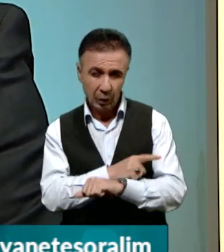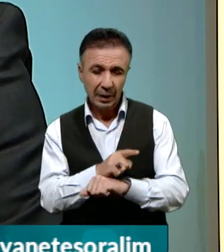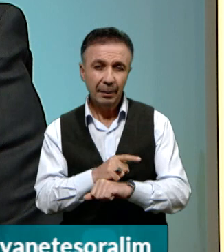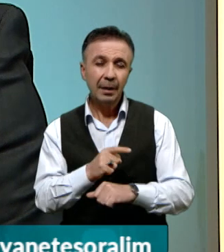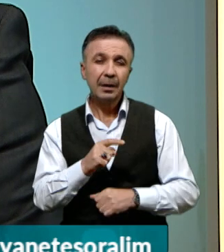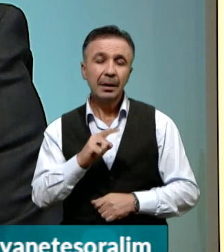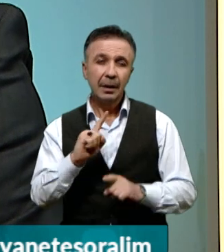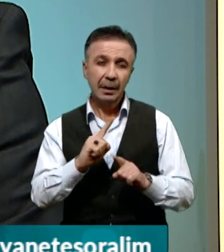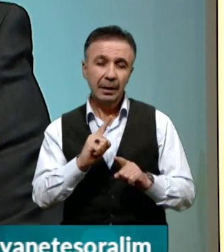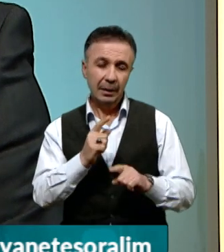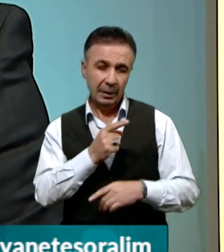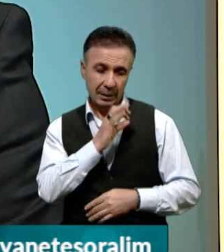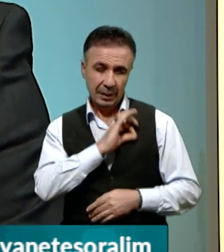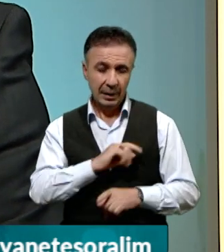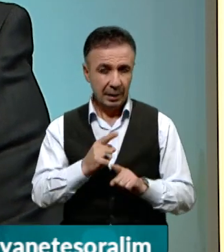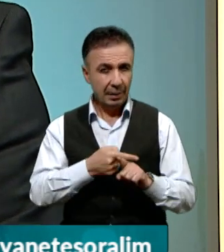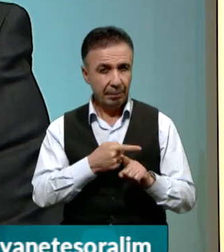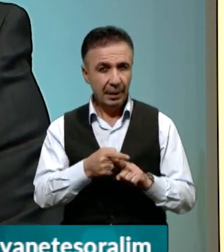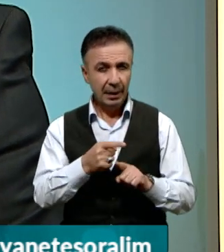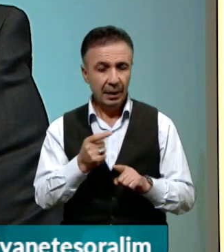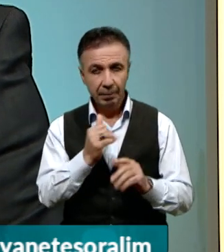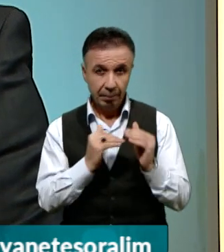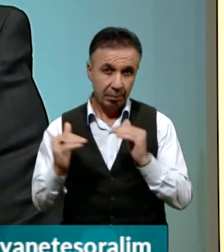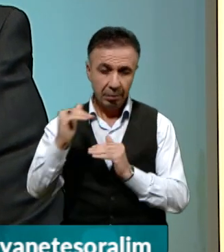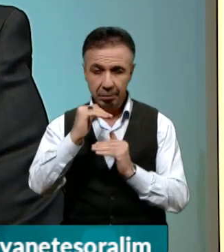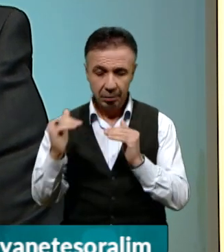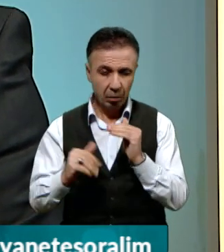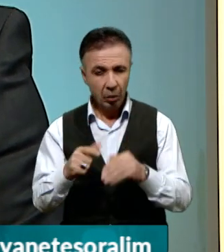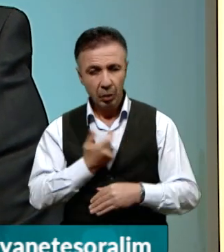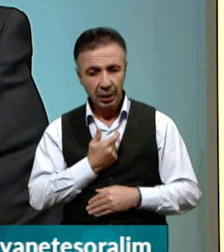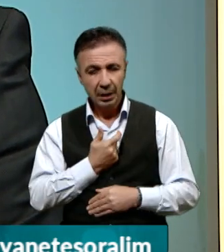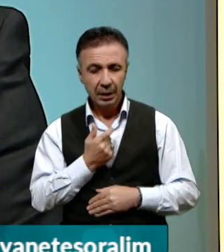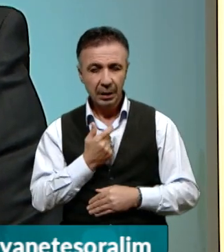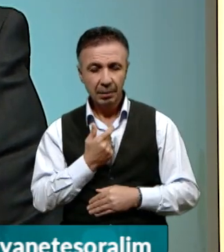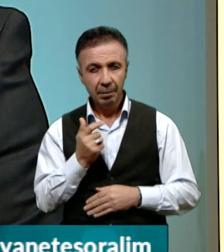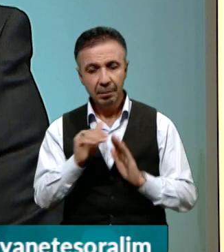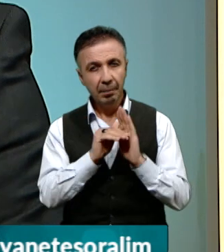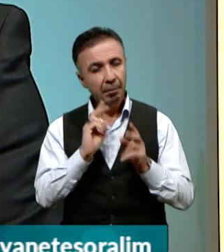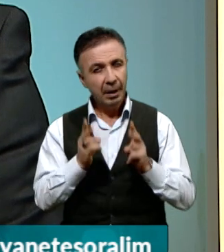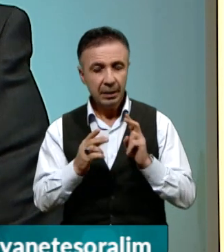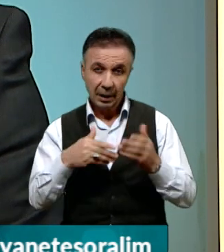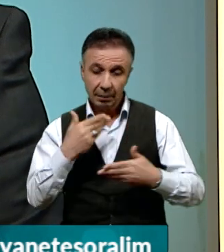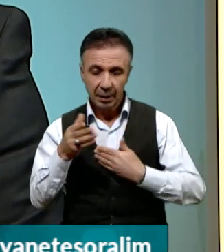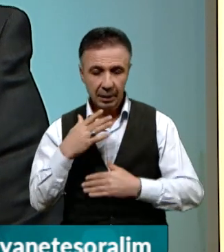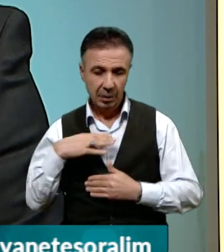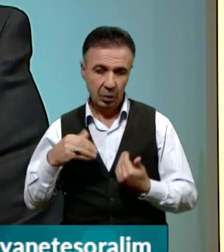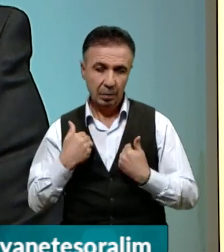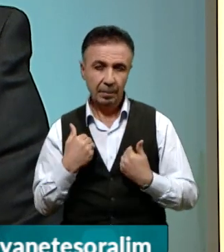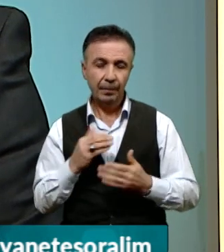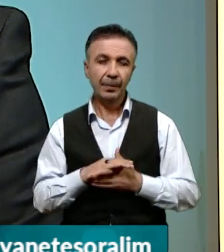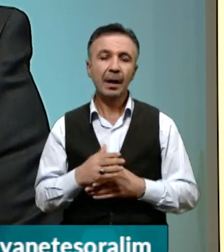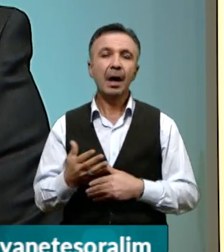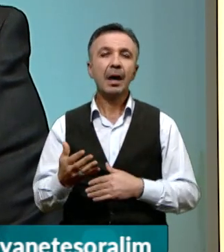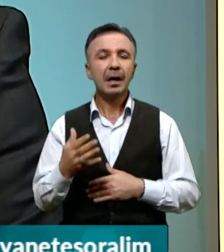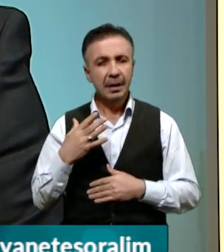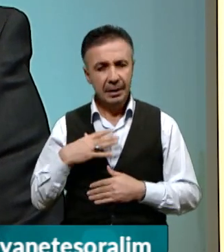Piyasa şartları belirler. Evet. Fakat bu kurallardan bazılarını ben özellikle uygulamak istiyorum. Yani ne diyeyim, arz talep